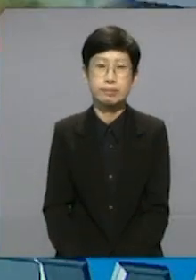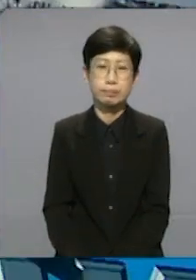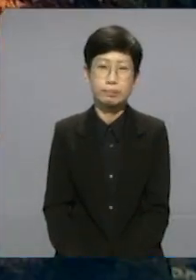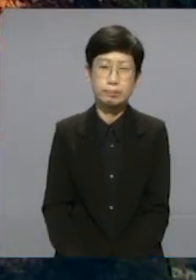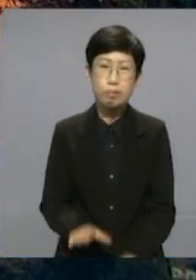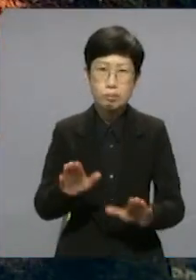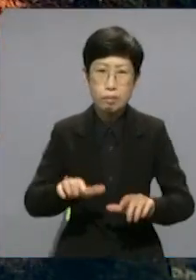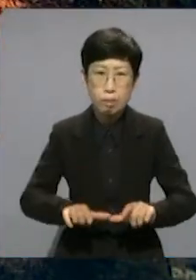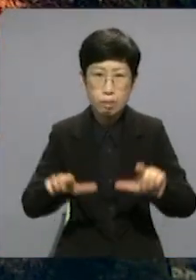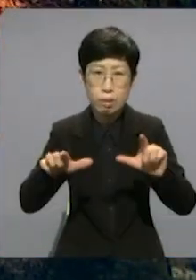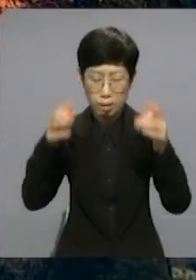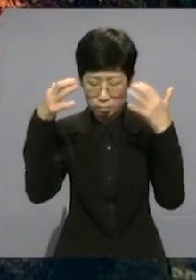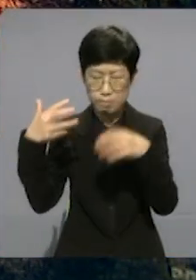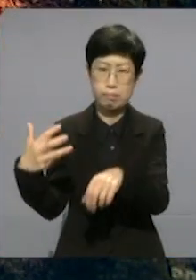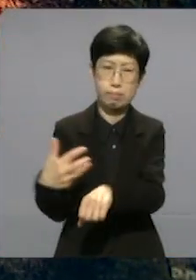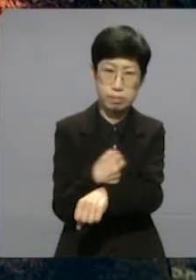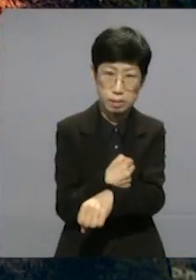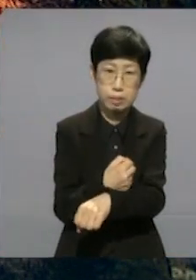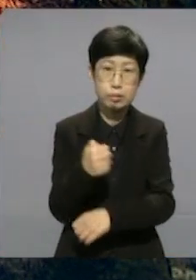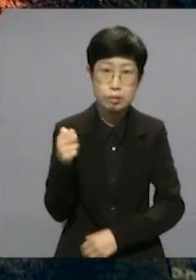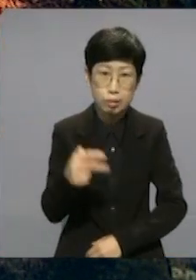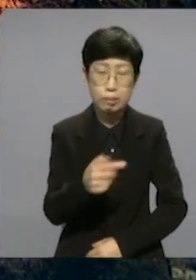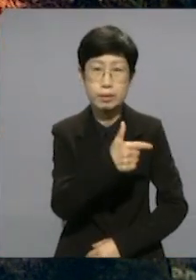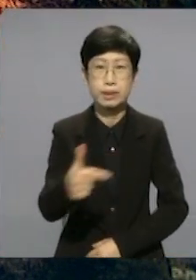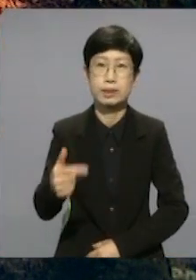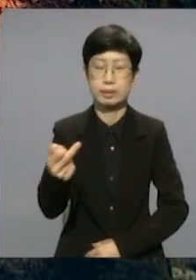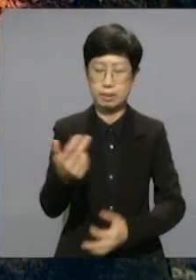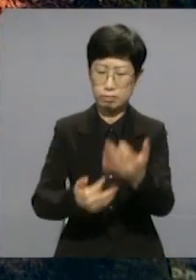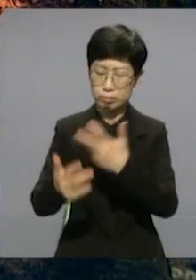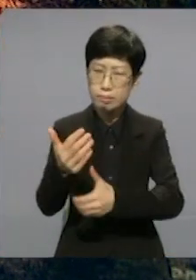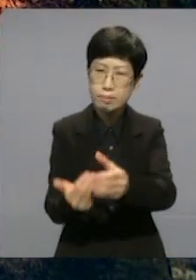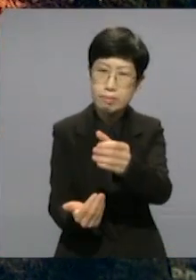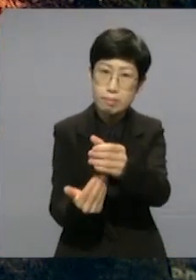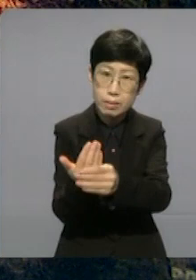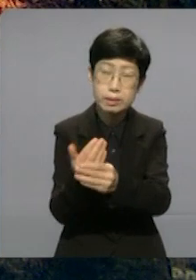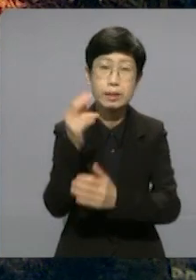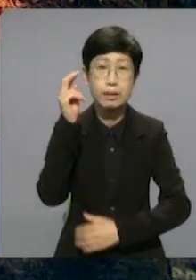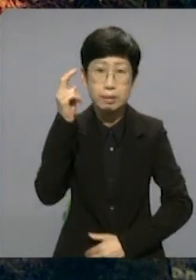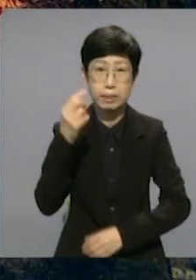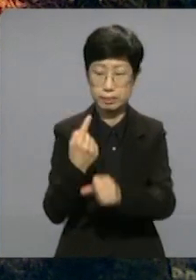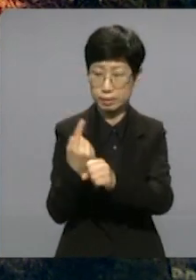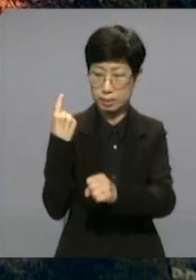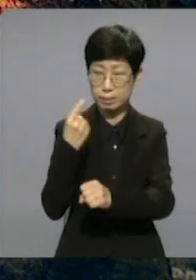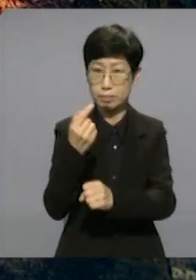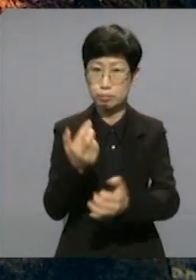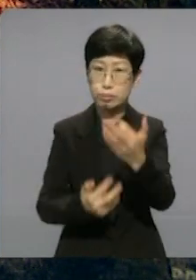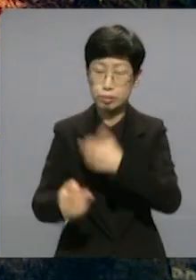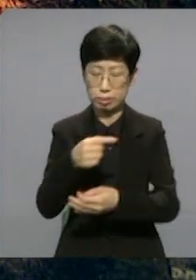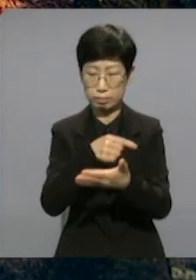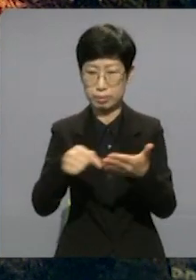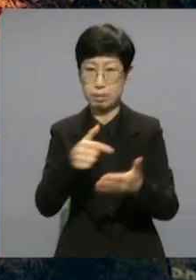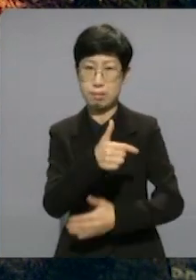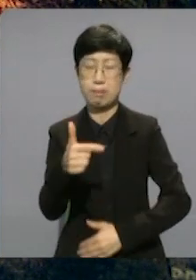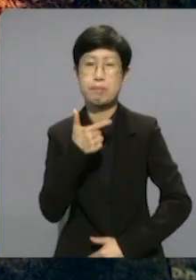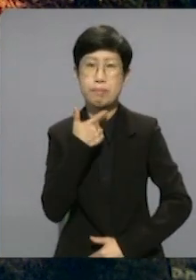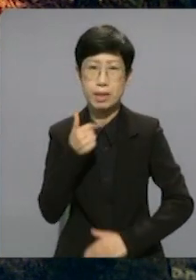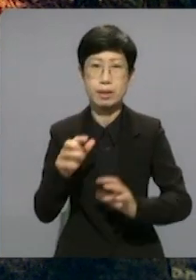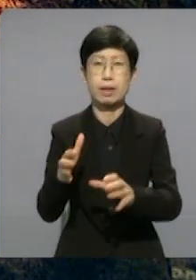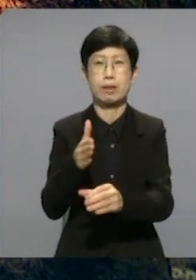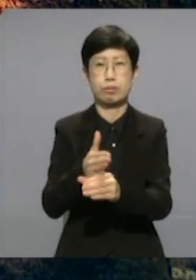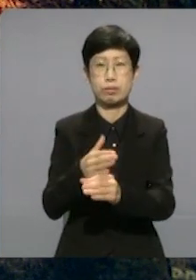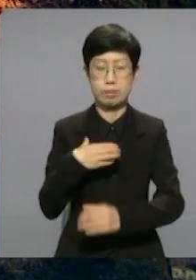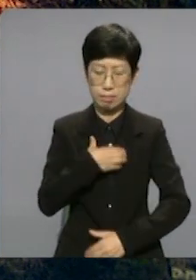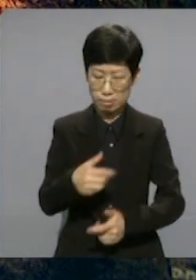올해 역시 강한 폭염과 함께 대형 산불이 발생하는 게 아닌지 지난해 산불 피해가 컸던 나라를 중심으로 걱정이 커지고